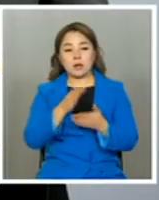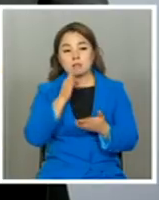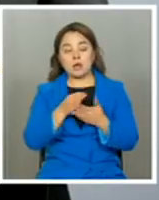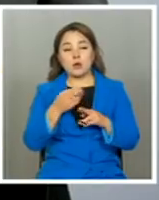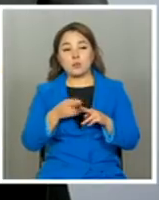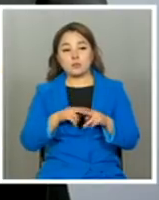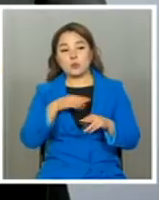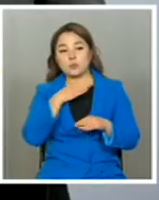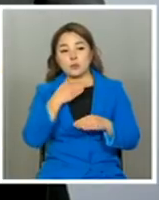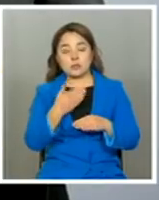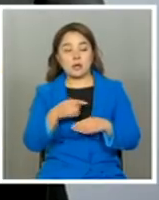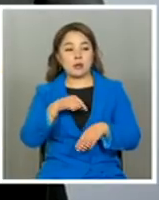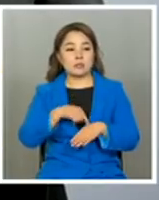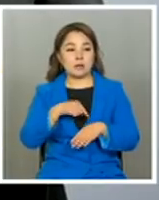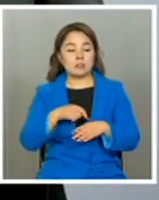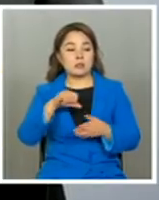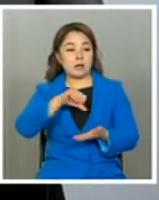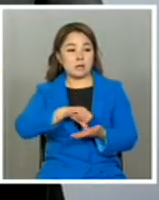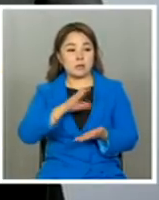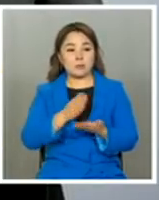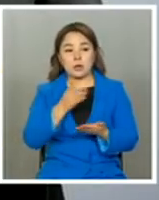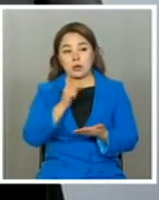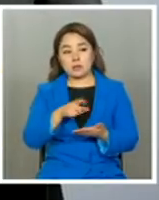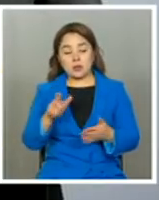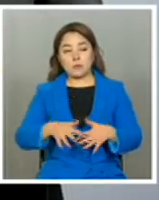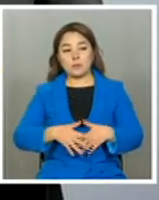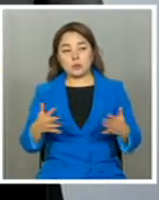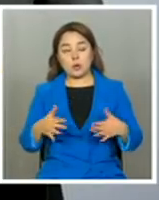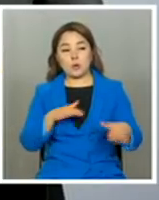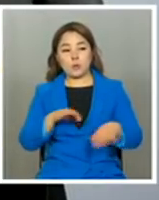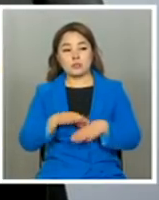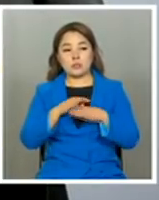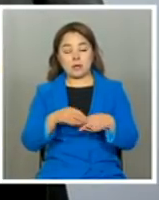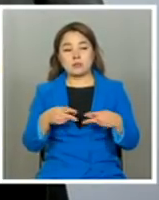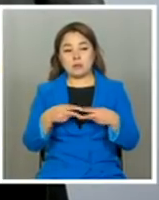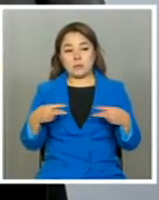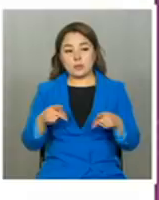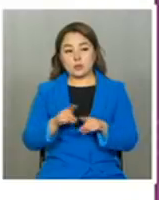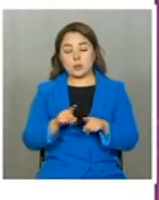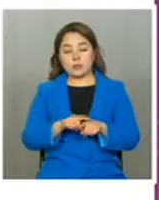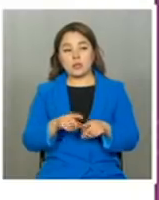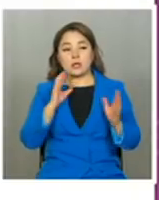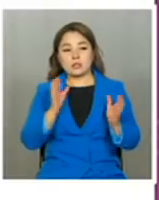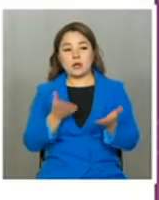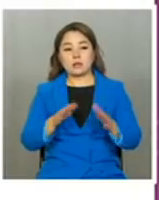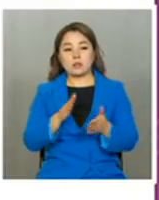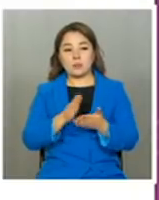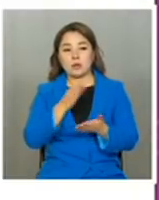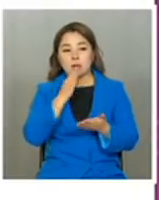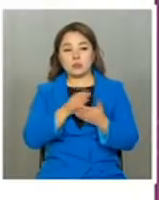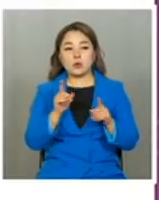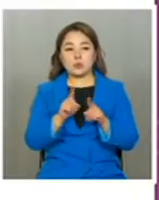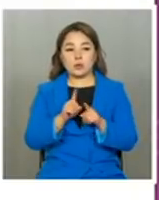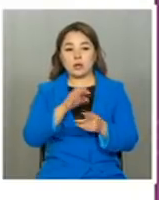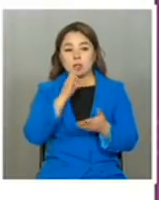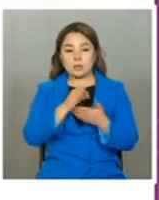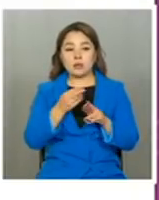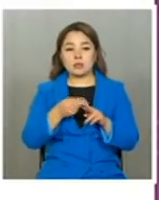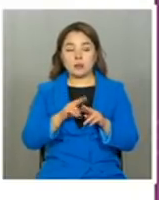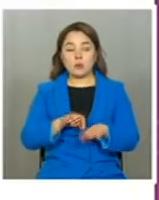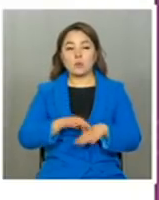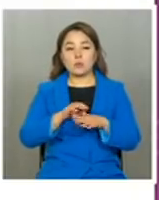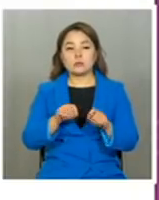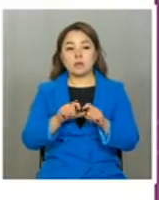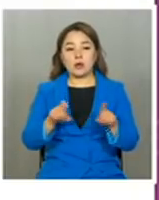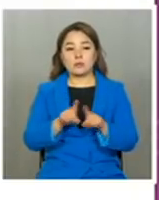еттің қатысуымен адам кеңістікте қозғалады және де тепе-теңдігін сақтайды. Ал қажу үдерісімен сіздер өткен